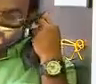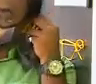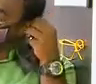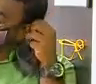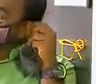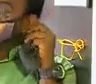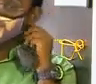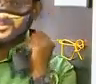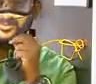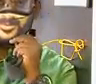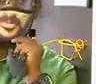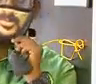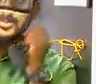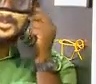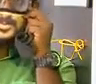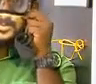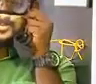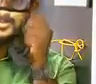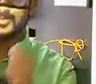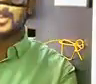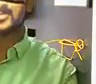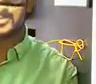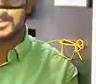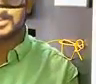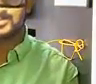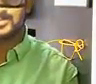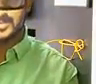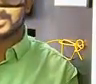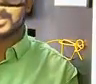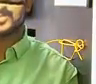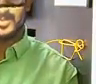ക്യാമറ പേഴ്സൺ രഞ്ജിത്തിനൊപ്പം ടോബി ജോൺസൺ, മീഡിയ 1.